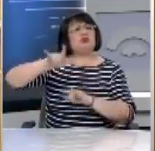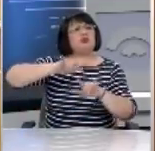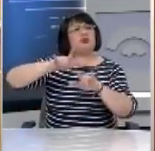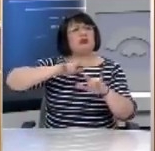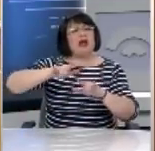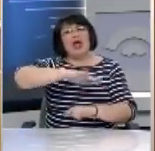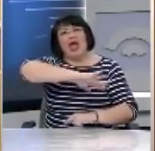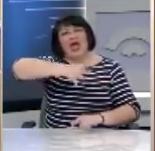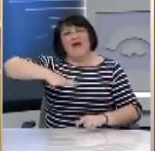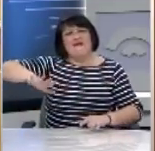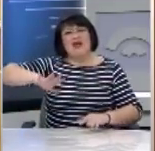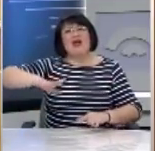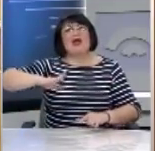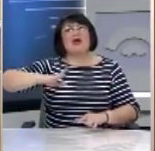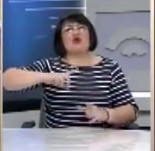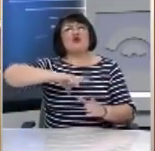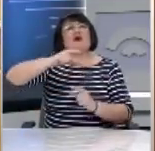Οικονομική Ζώνη και το Συριακό.